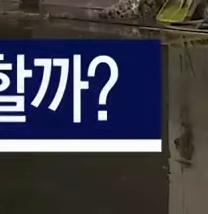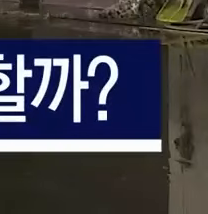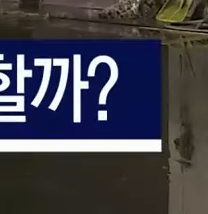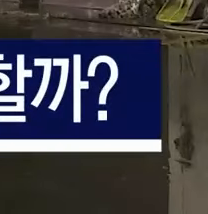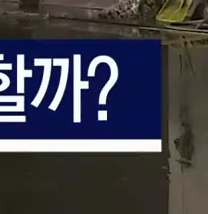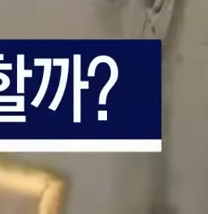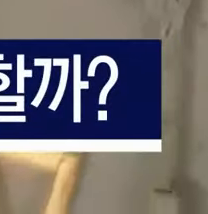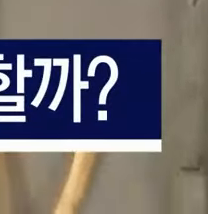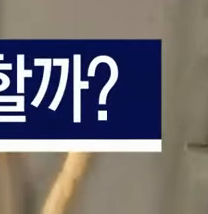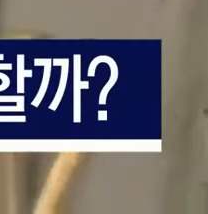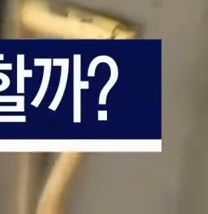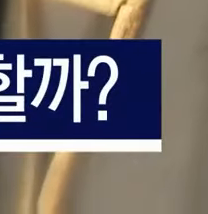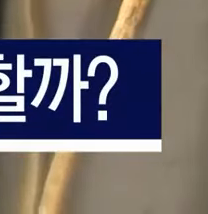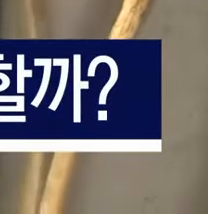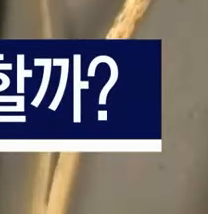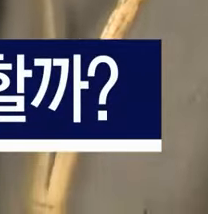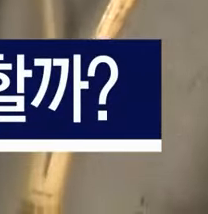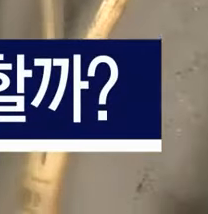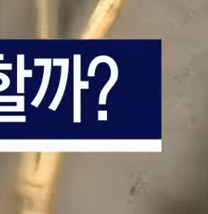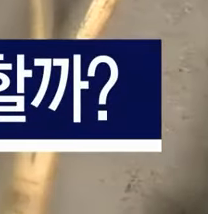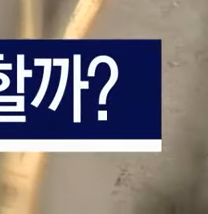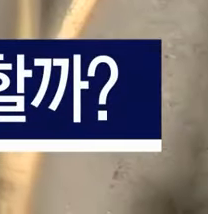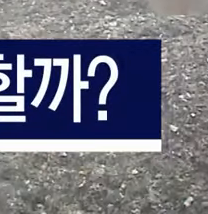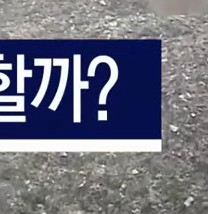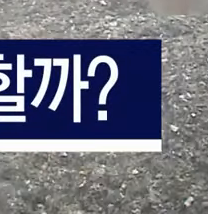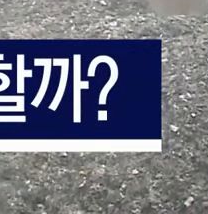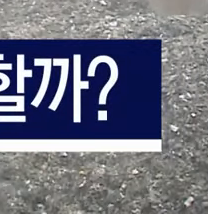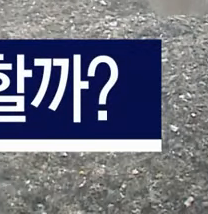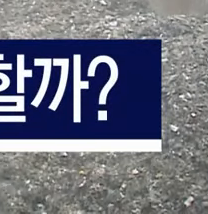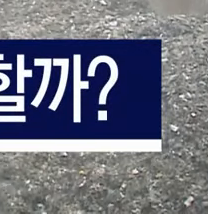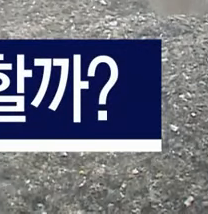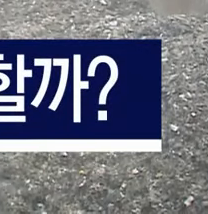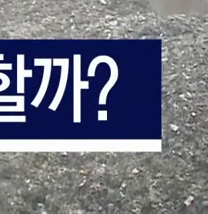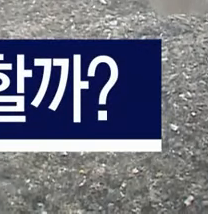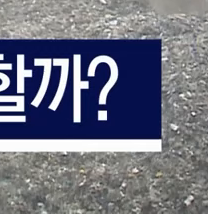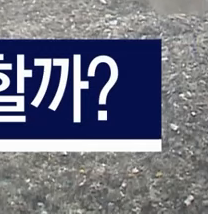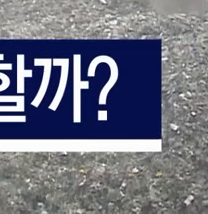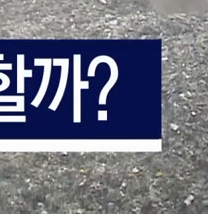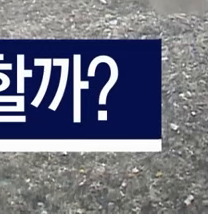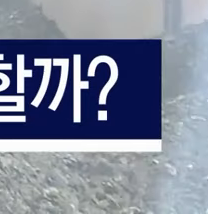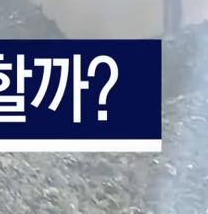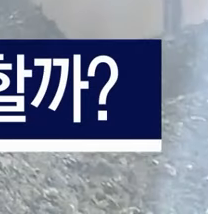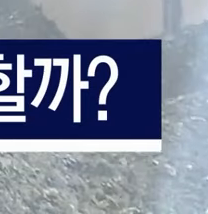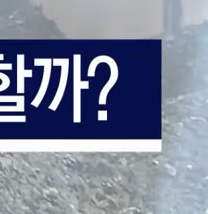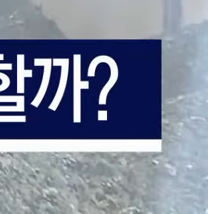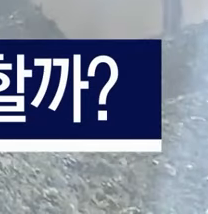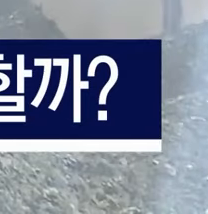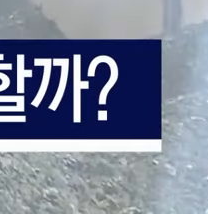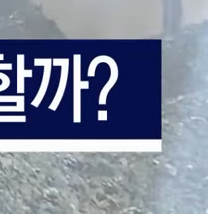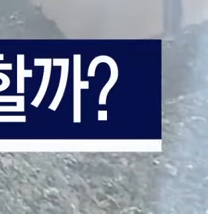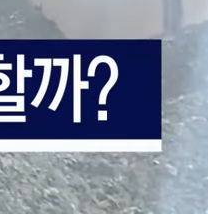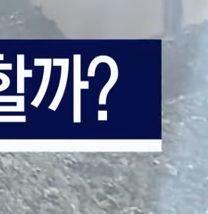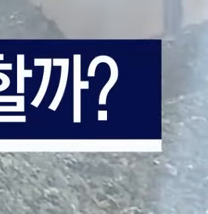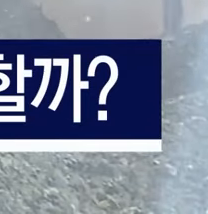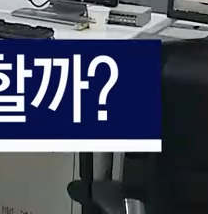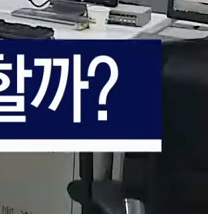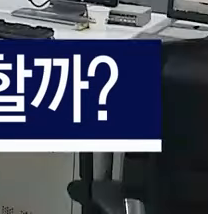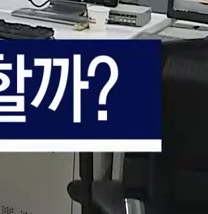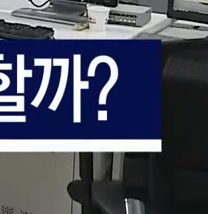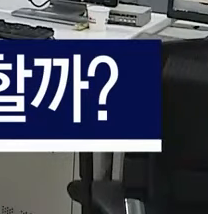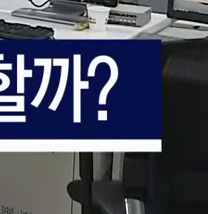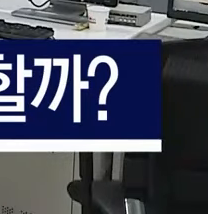광주 자원해수시설 입지를 두고 세 번째 공모가 마감된 가운데 자치구 세 곳에서 모두 6건의 신청이